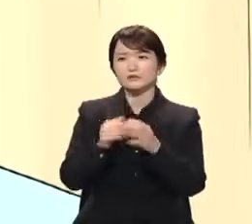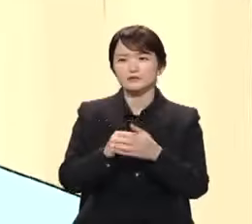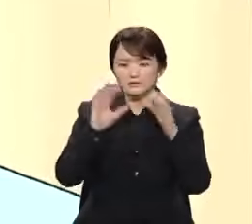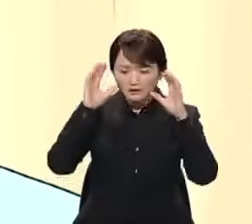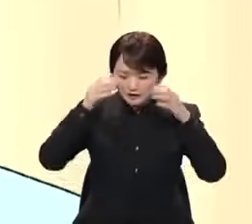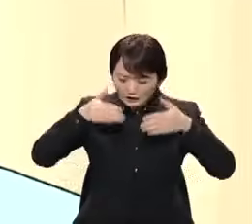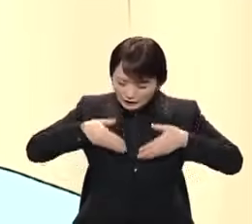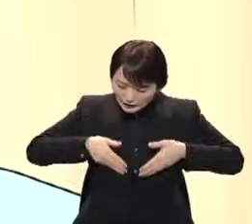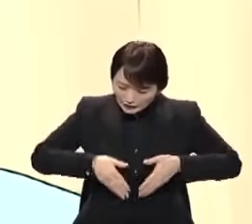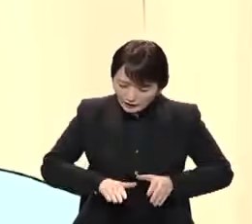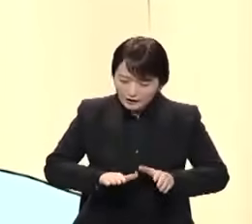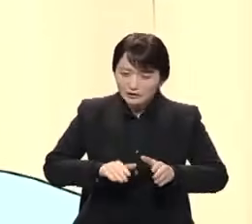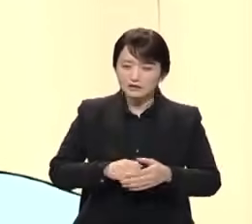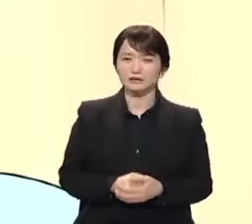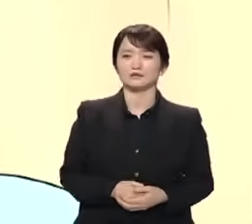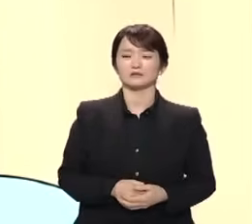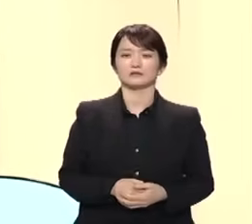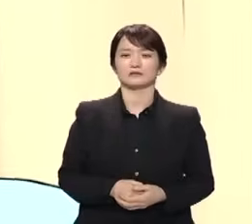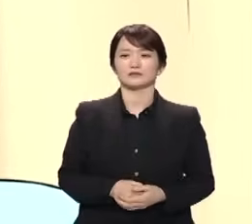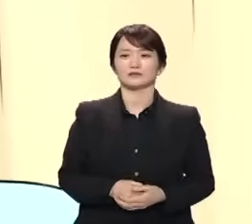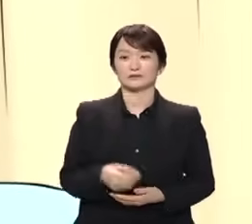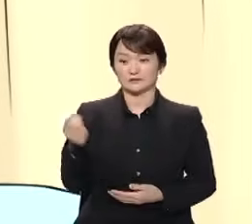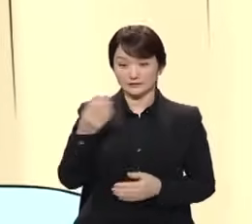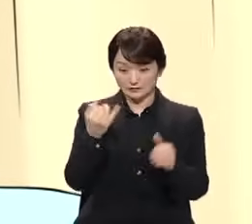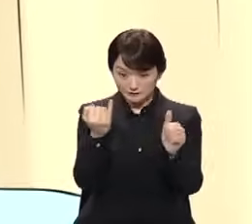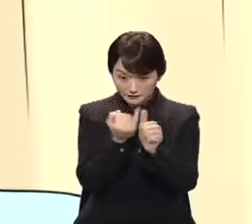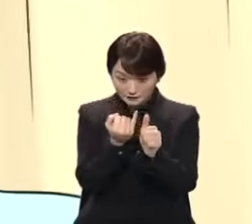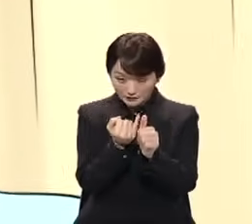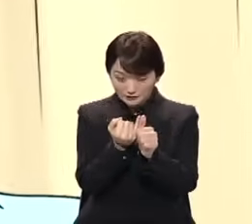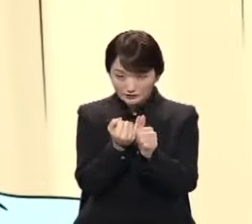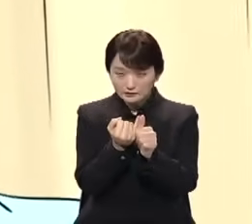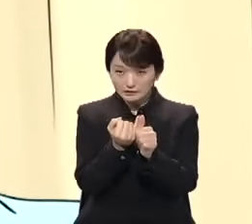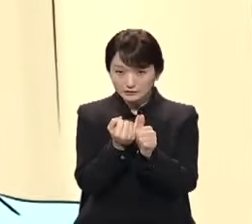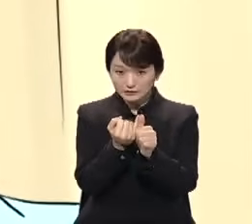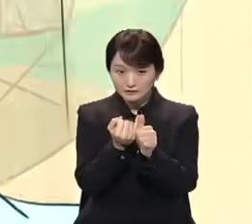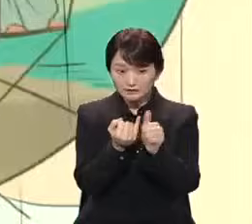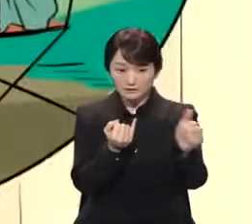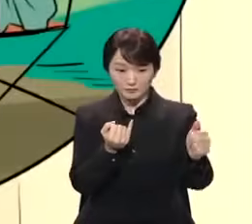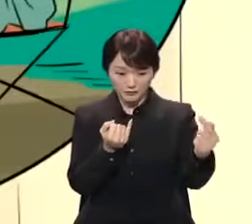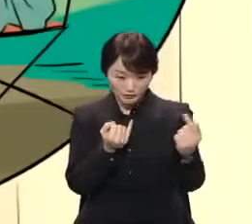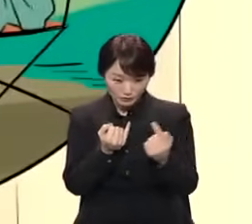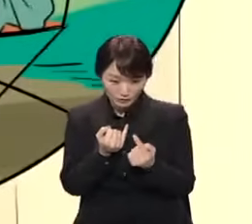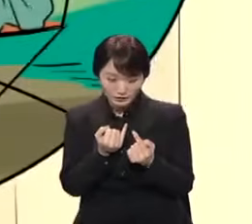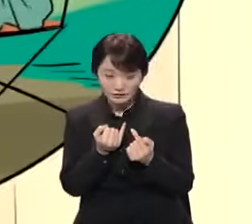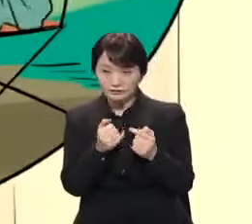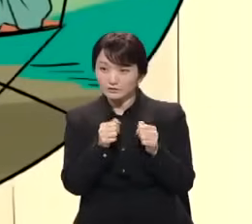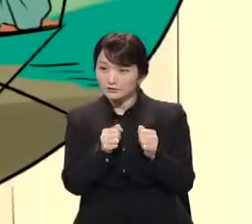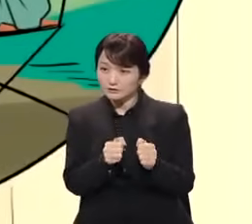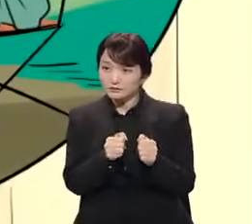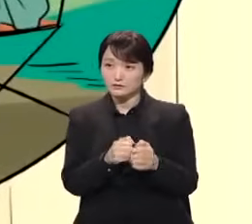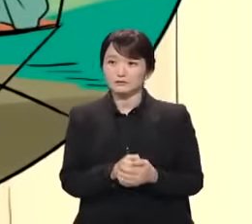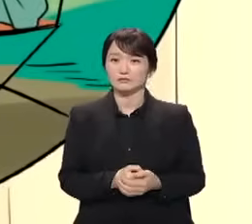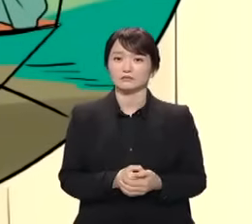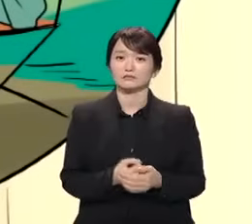때 또 어렵게 재혼한 커플이니까 더 사실은 남편이 옆에 있어 주어야 하잖아요. 그런데 남편이 연락이 안